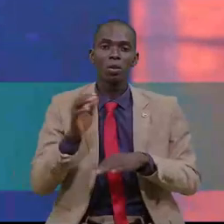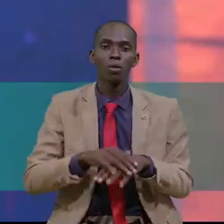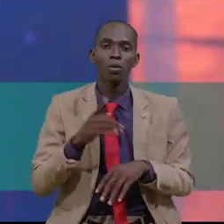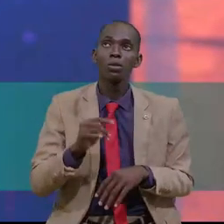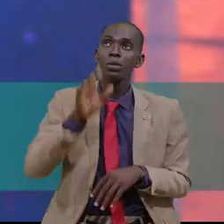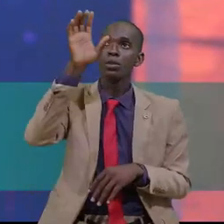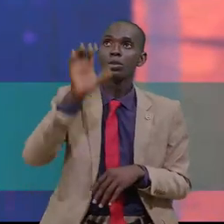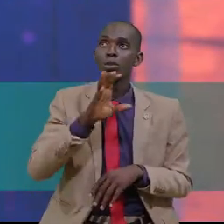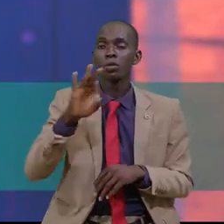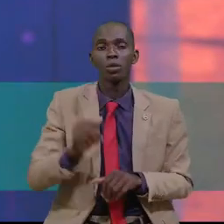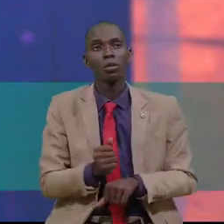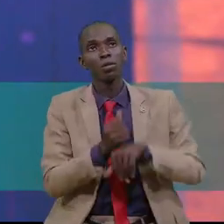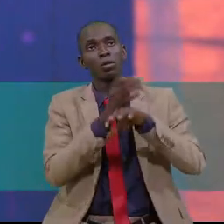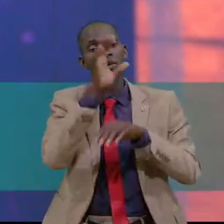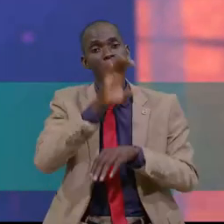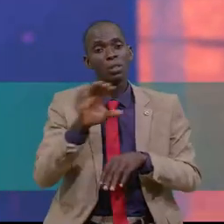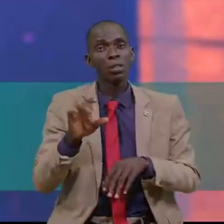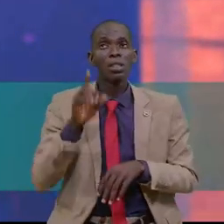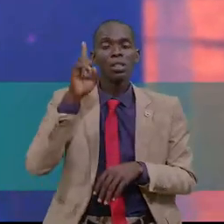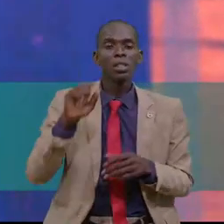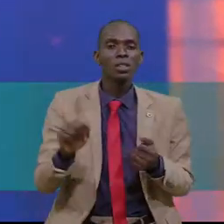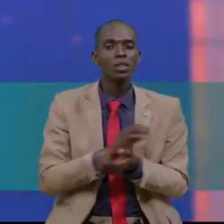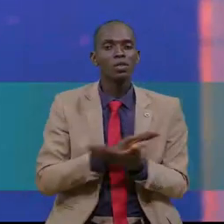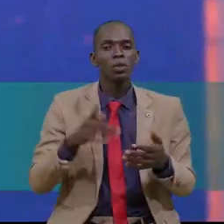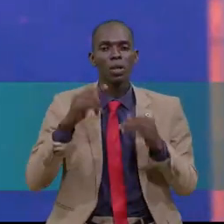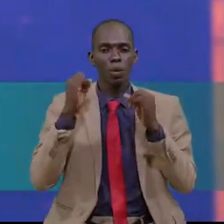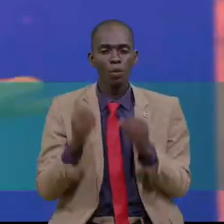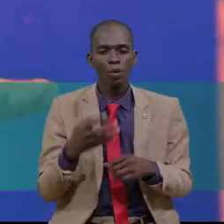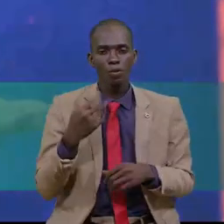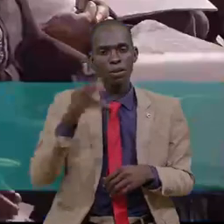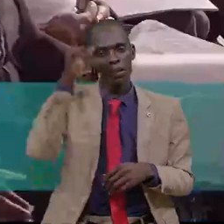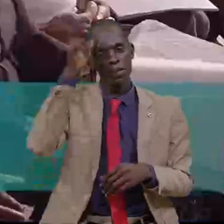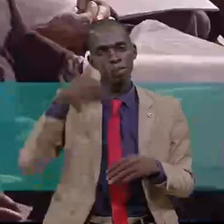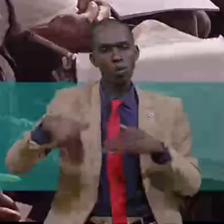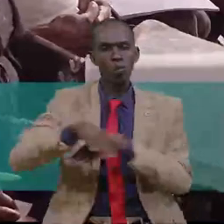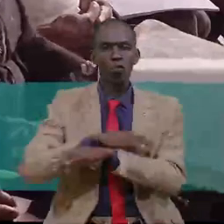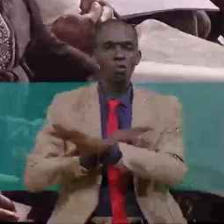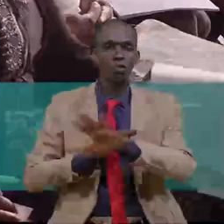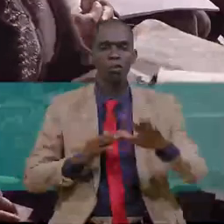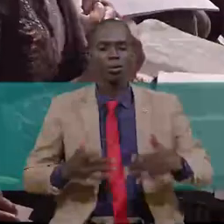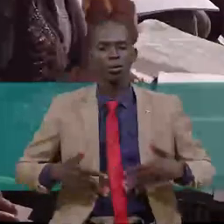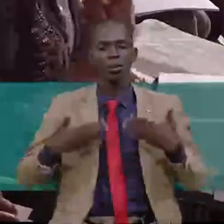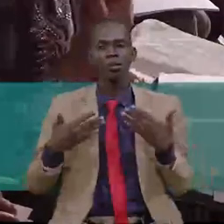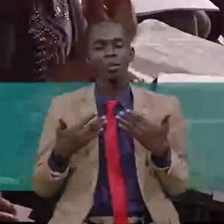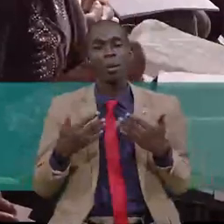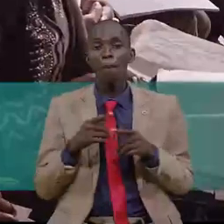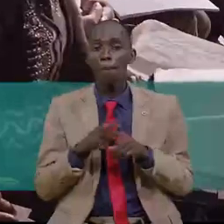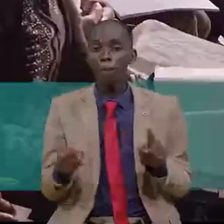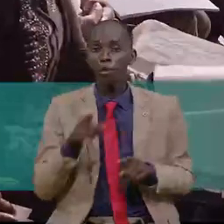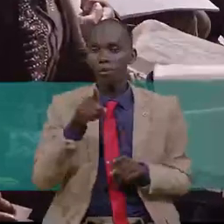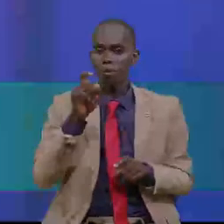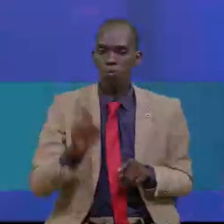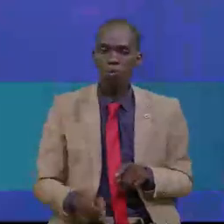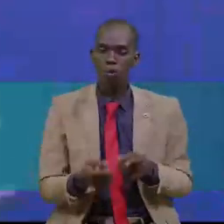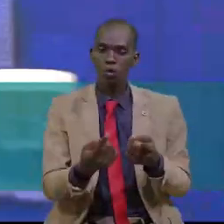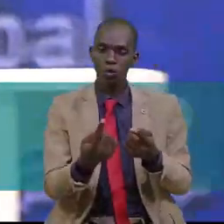calvaire, il a détruit la puissance du diable pour sur toi. Mais tu dois venir